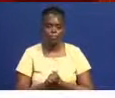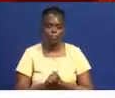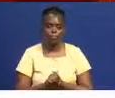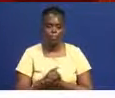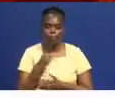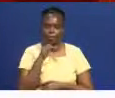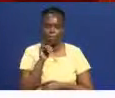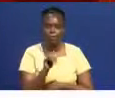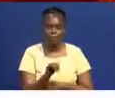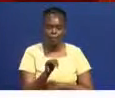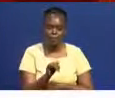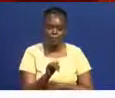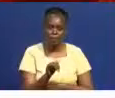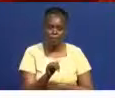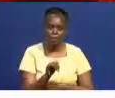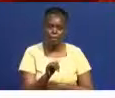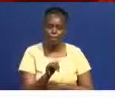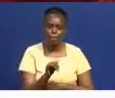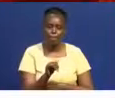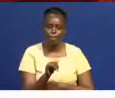nataka kusema ya kwamba